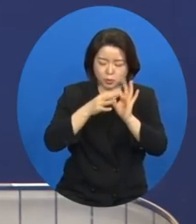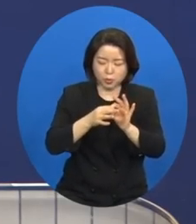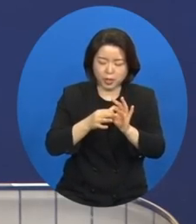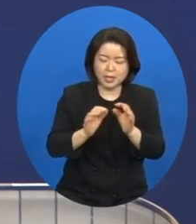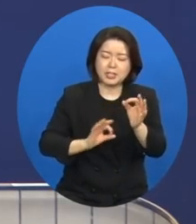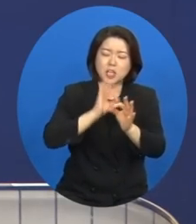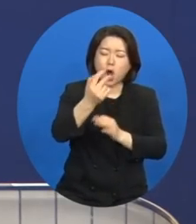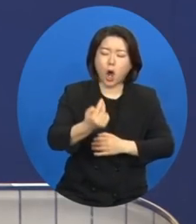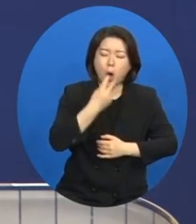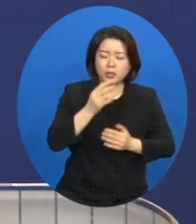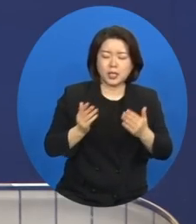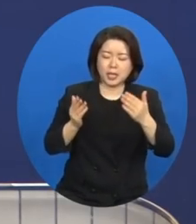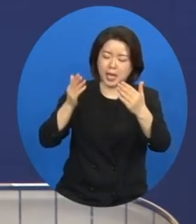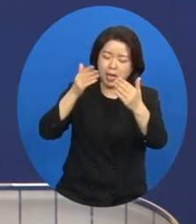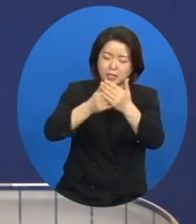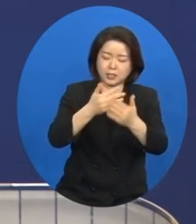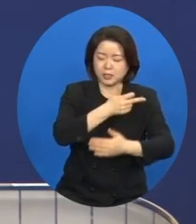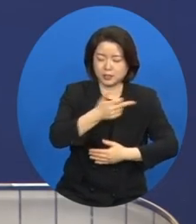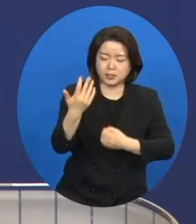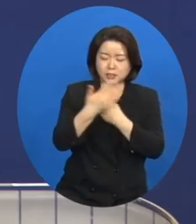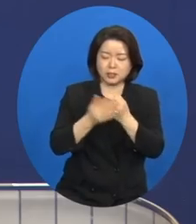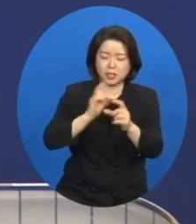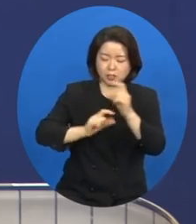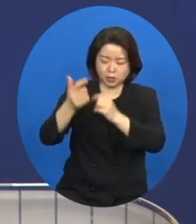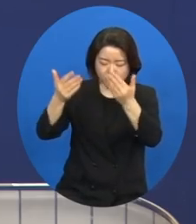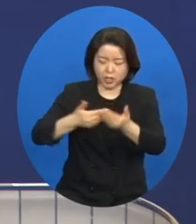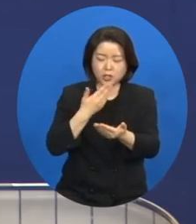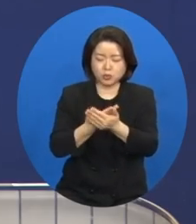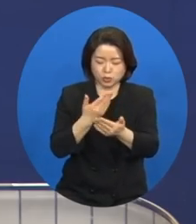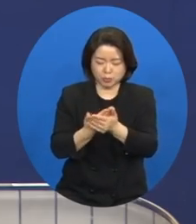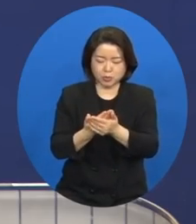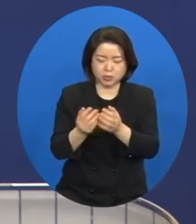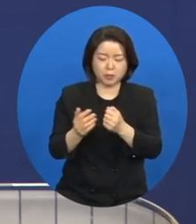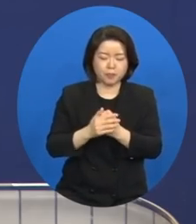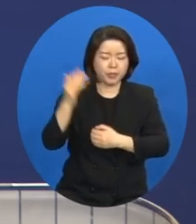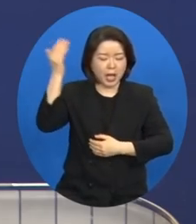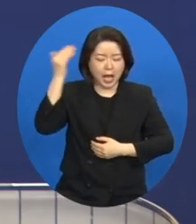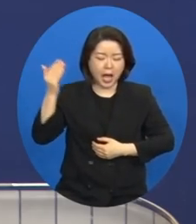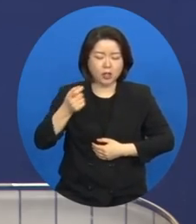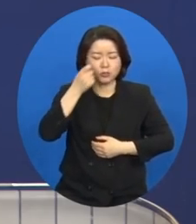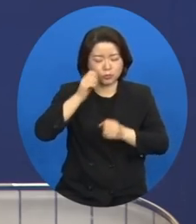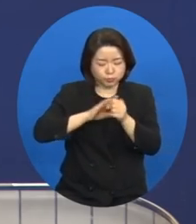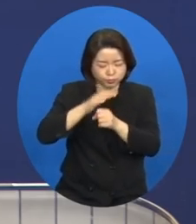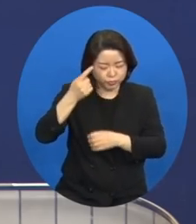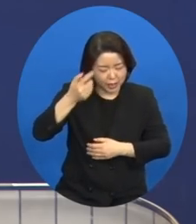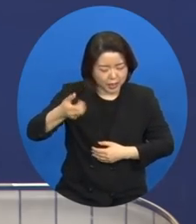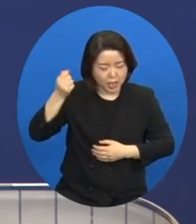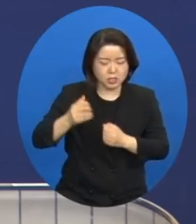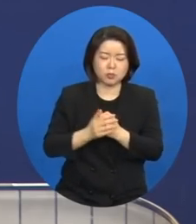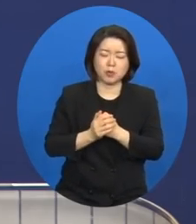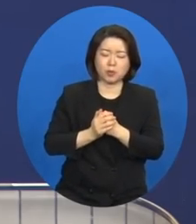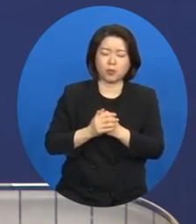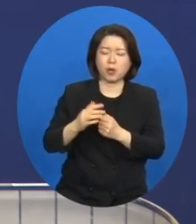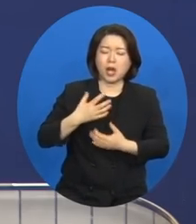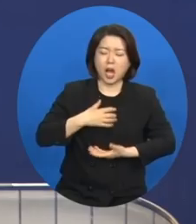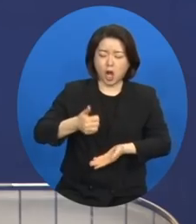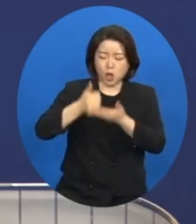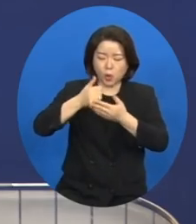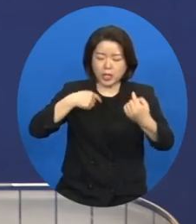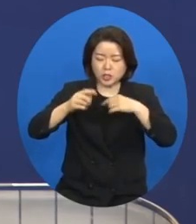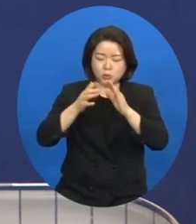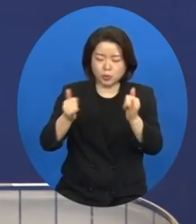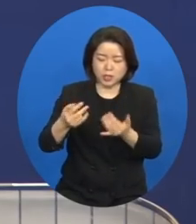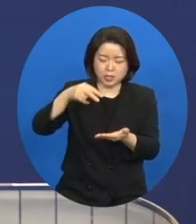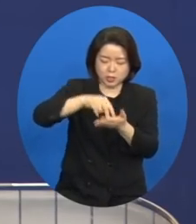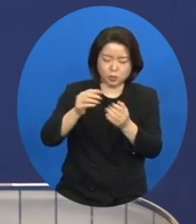있는 크신 은혜를 더하여 주시옵소서. 하나님, 대한민국을 긍휼히 여겨주시고 하나님의 경외하는 제도를 세워주시고 남과 북이